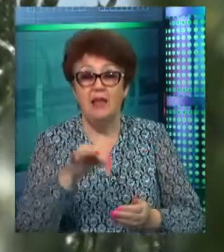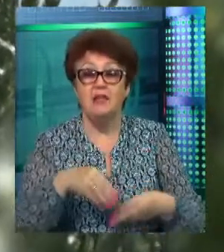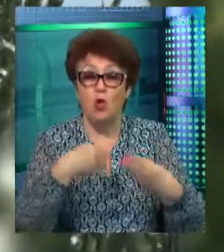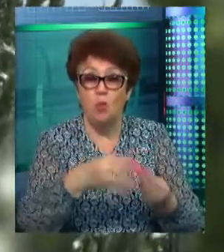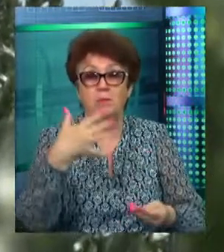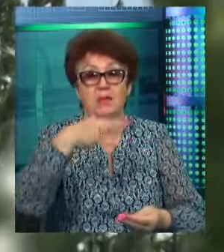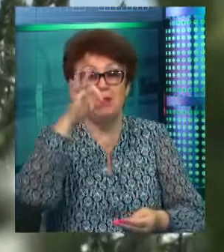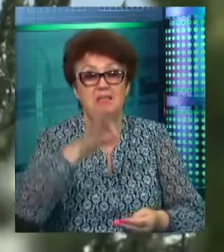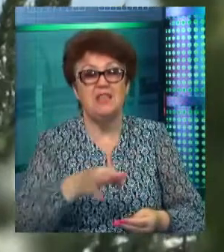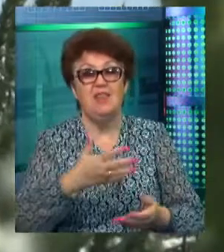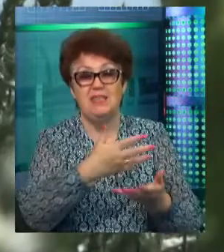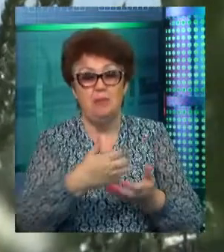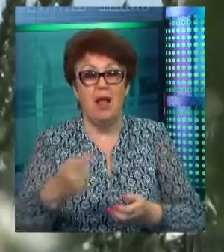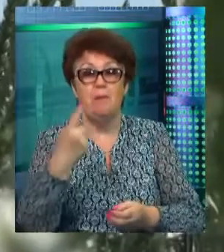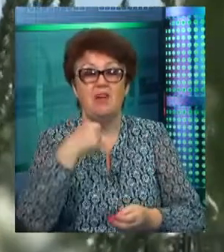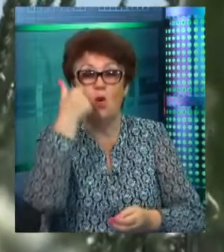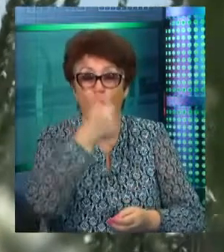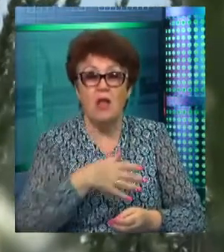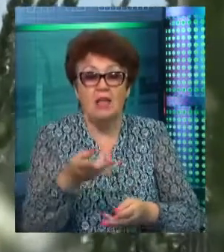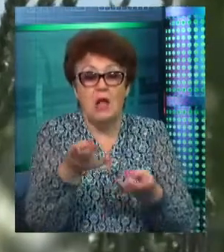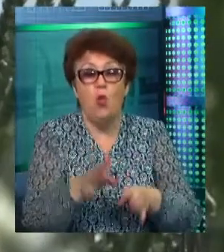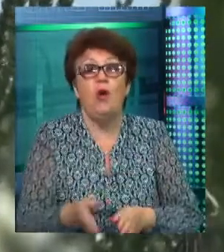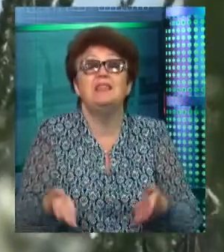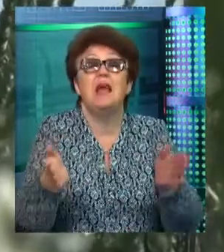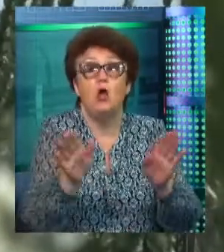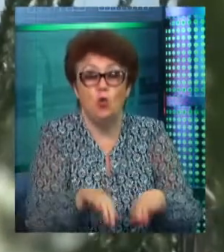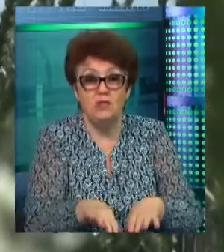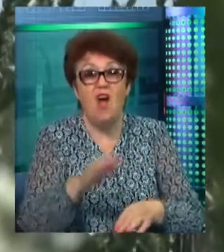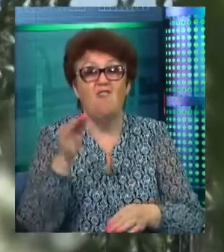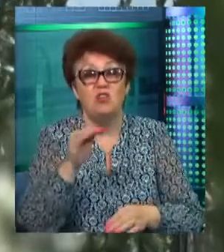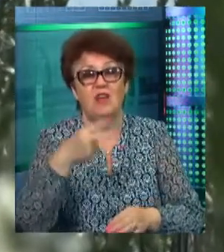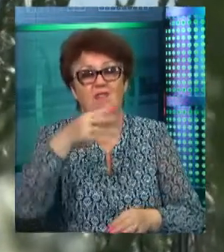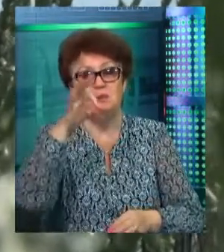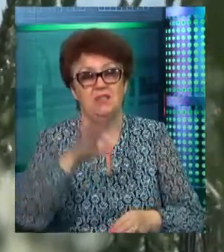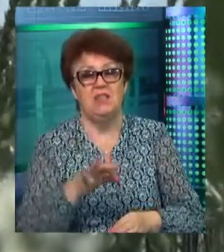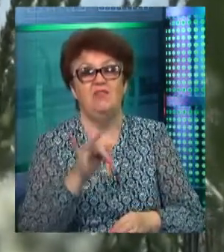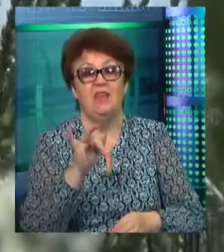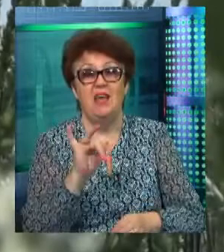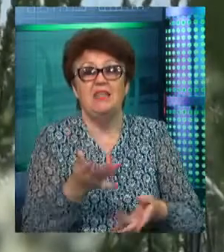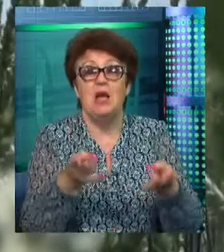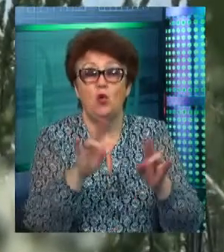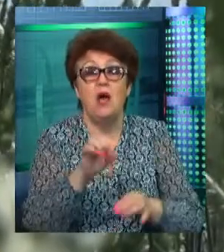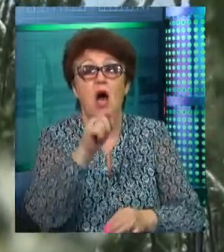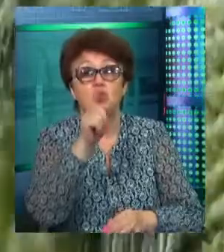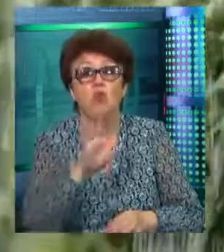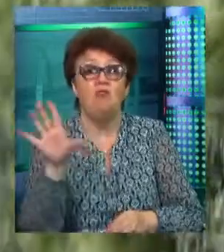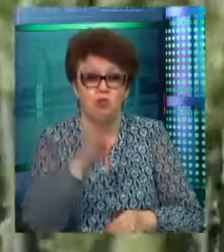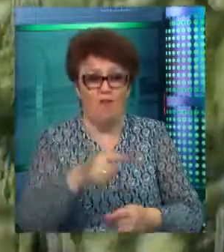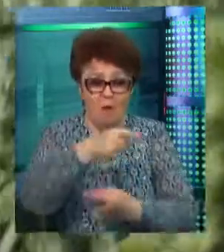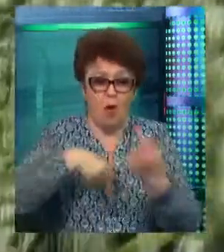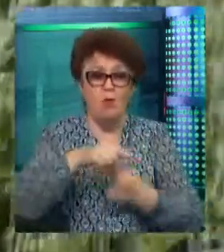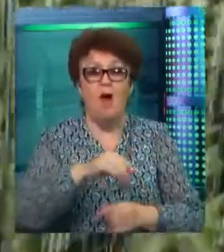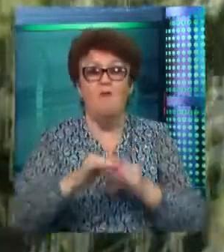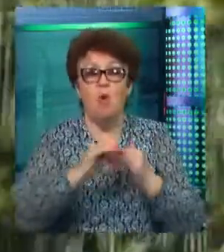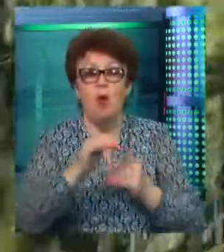процентов забирается 1 остальное остается фосфора 20 процента но остается нужен азот при всем оборот поле в по